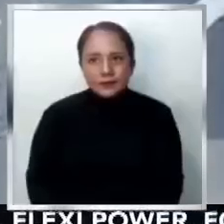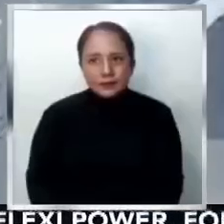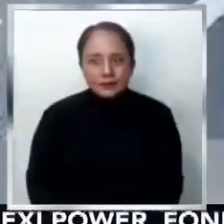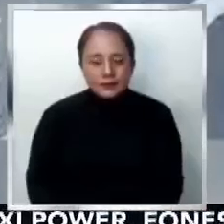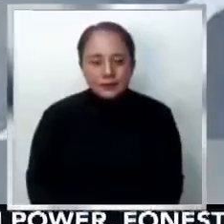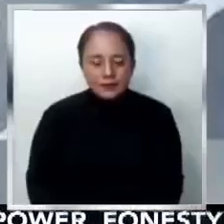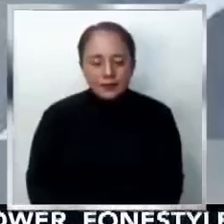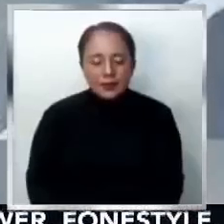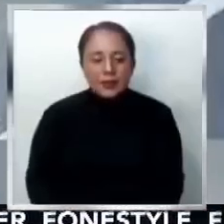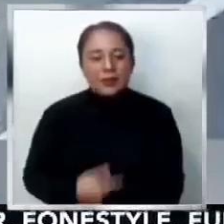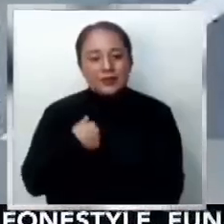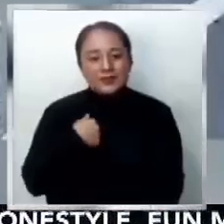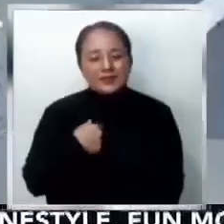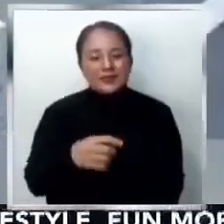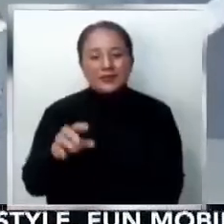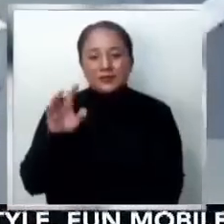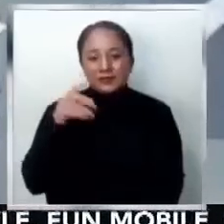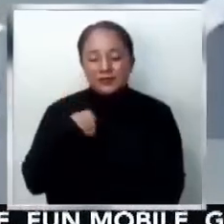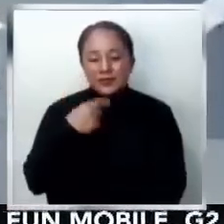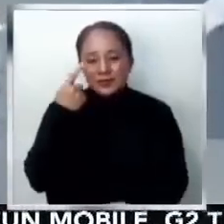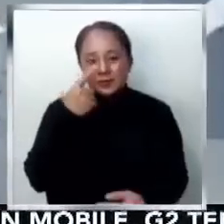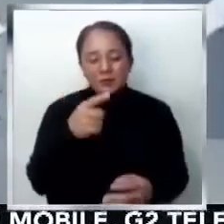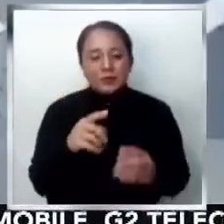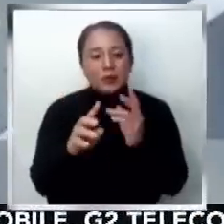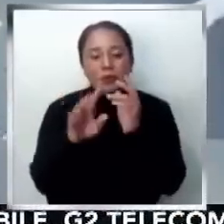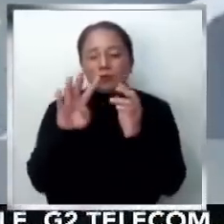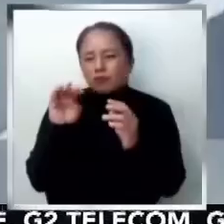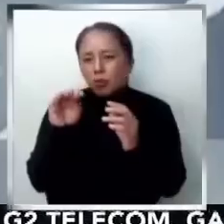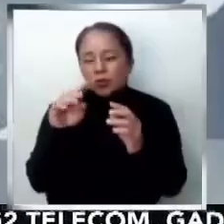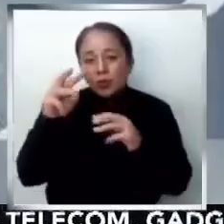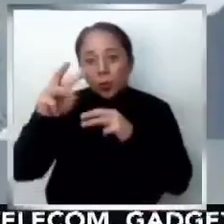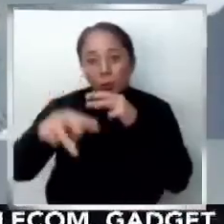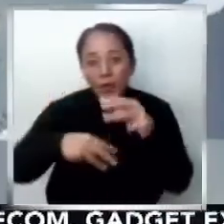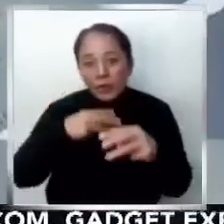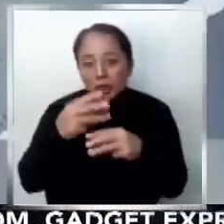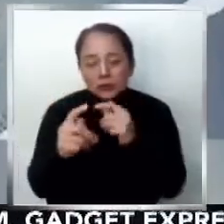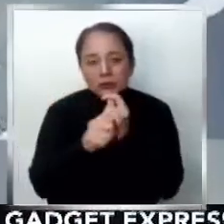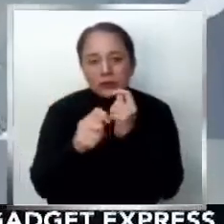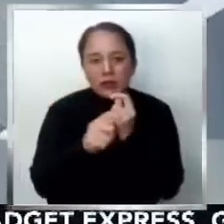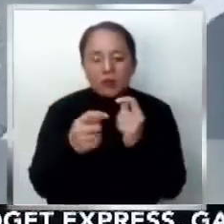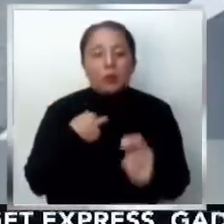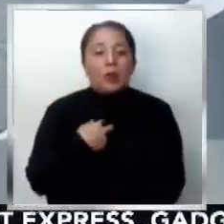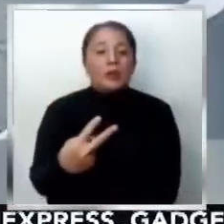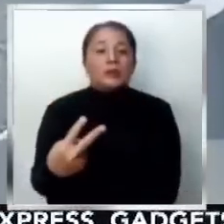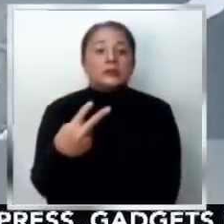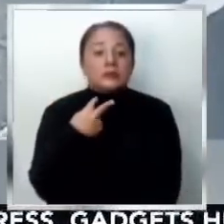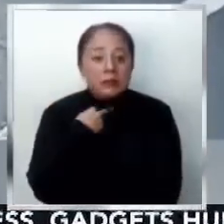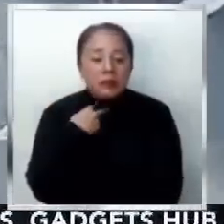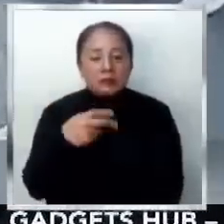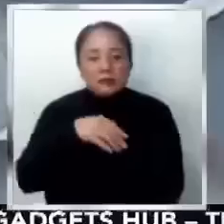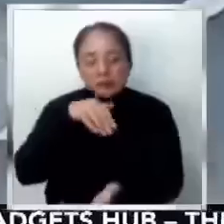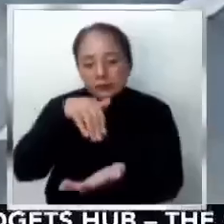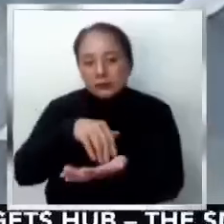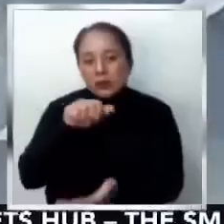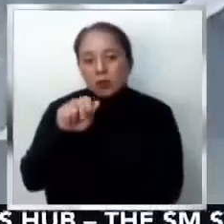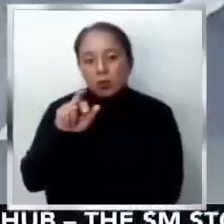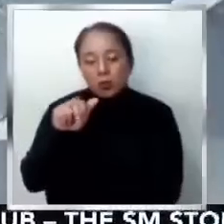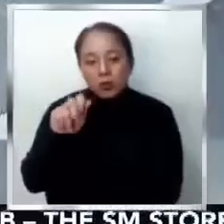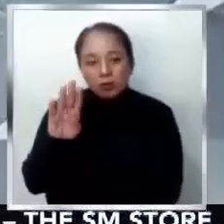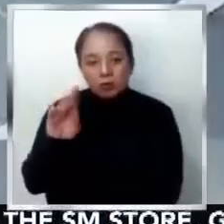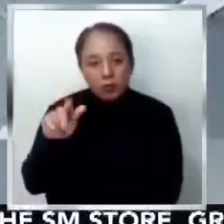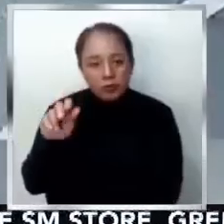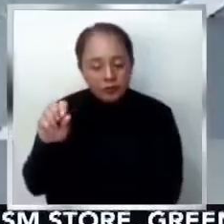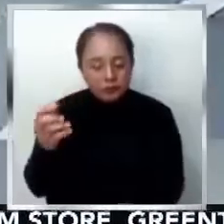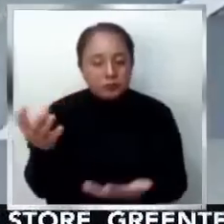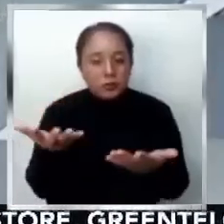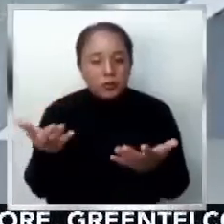Hinihila ng forklift na ito ang 14-wheeler na may kargang buhangin dahil tumirik sa gitna ng Aurora Boulevard sa Quezon City. Pero pagliko sa